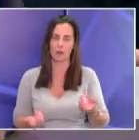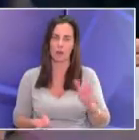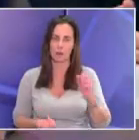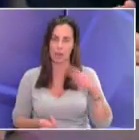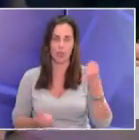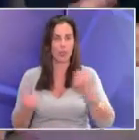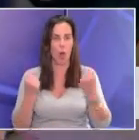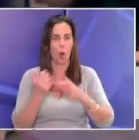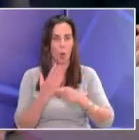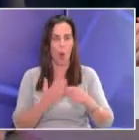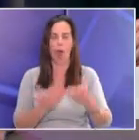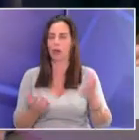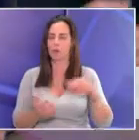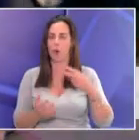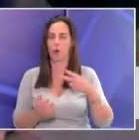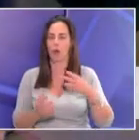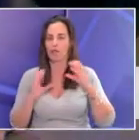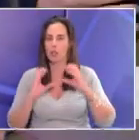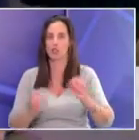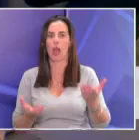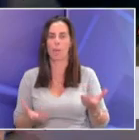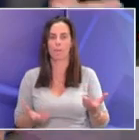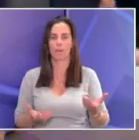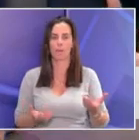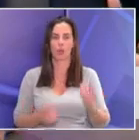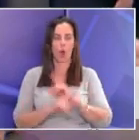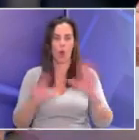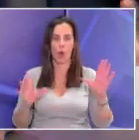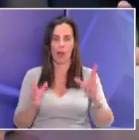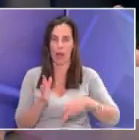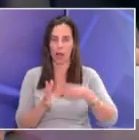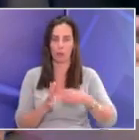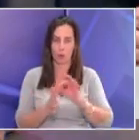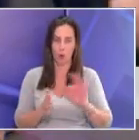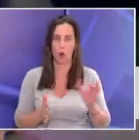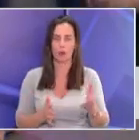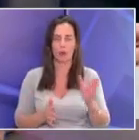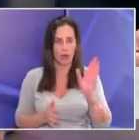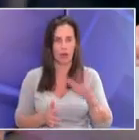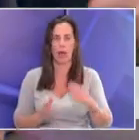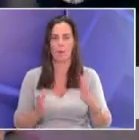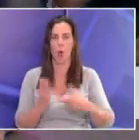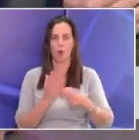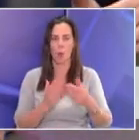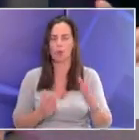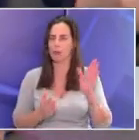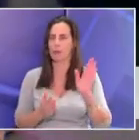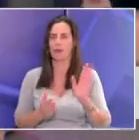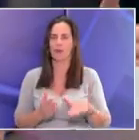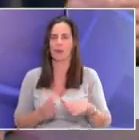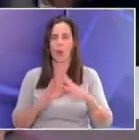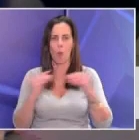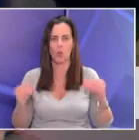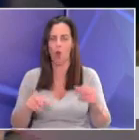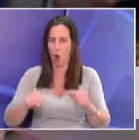אם תהיה כאן תחבורה ציבורית טובה, אם יהיו כאן תשתיות של לא רק הרכבות שהן מעולות באמת, אלא גם אוטובוסים וגם